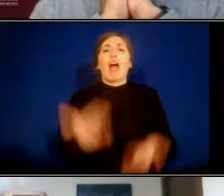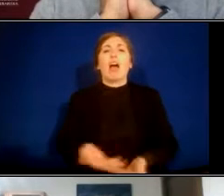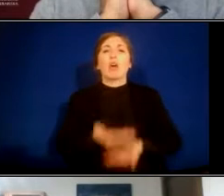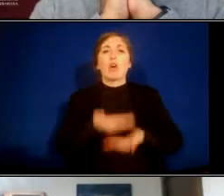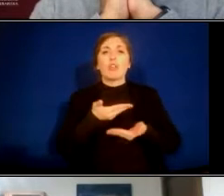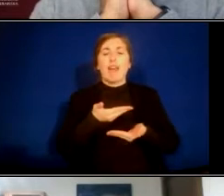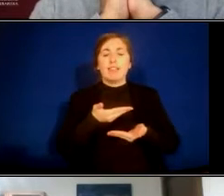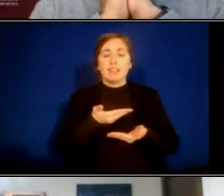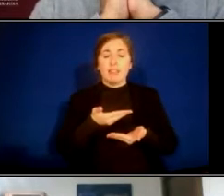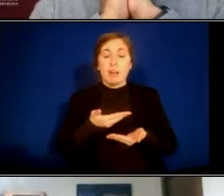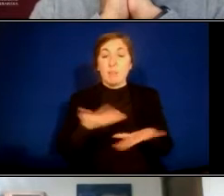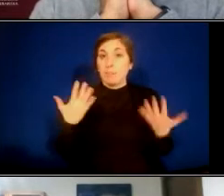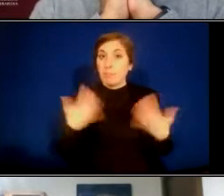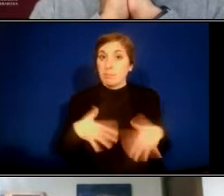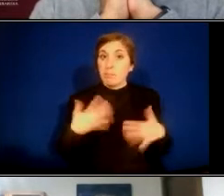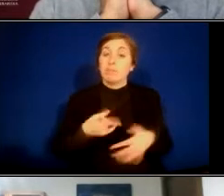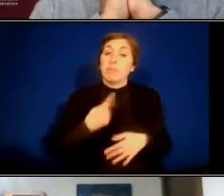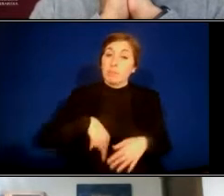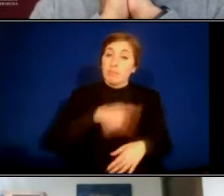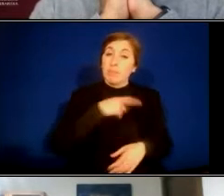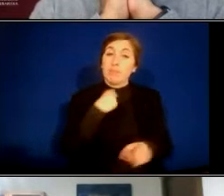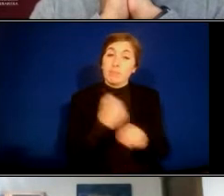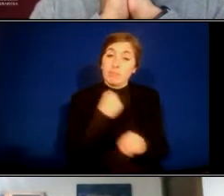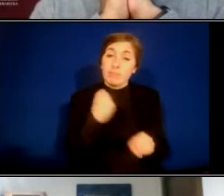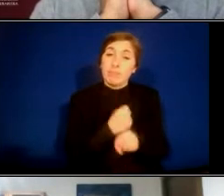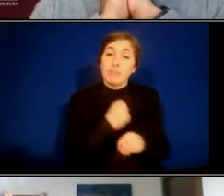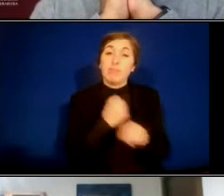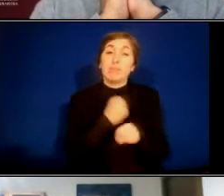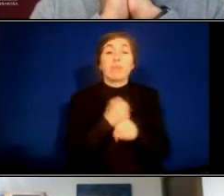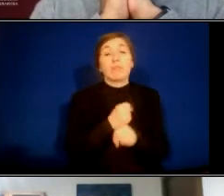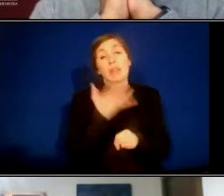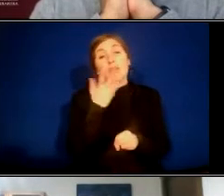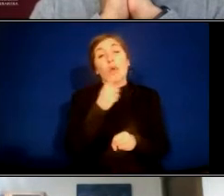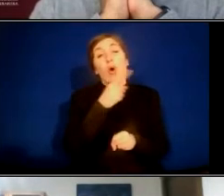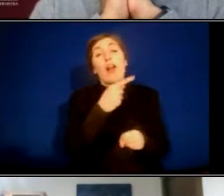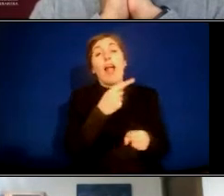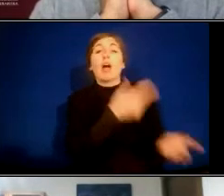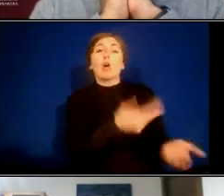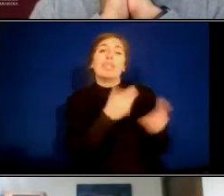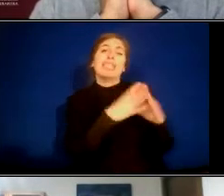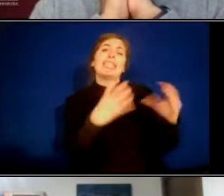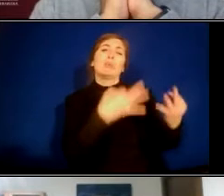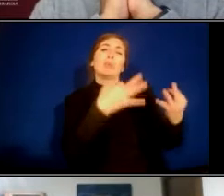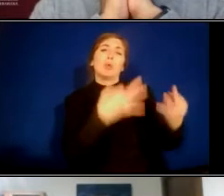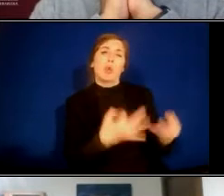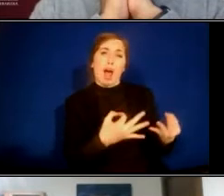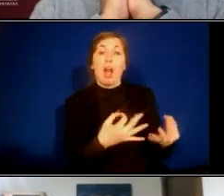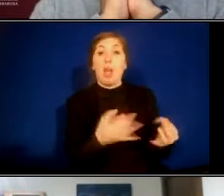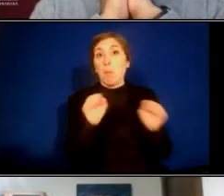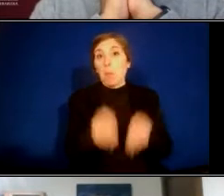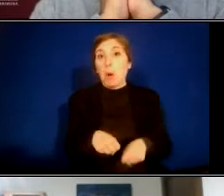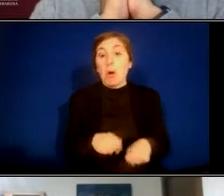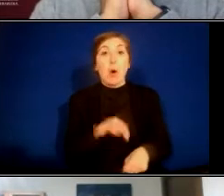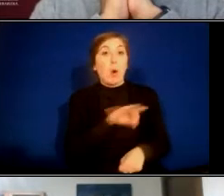lavorando, stiamo lavorando anche per un'accoglienza più istituzionale, cioè anche parrocchie,